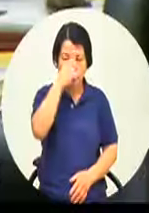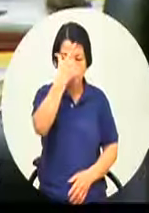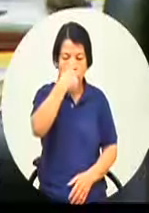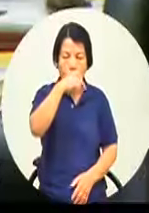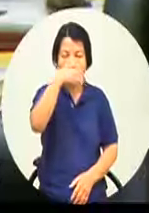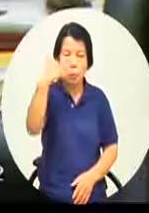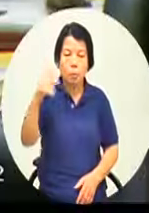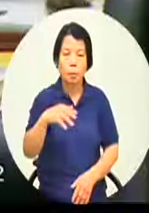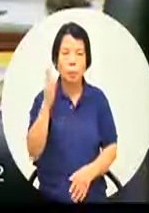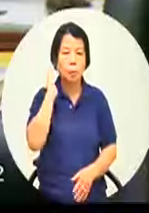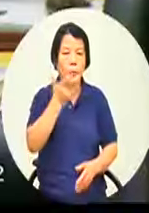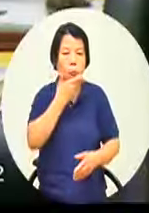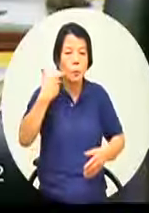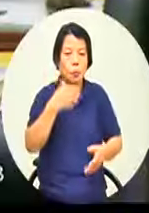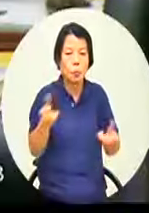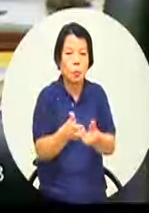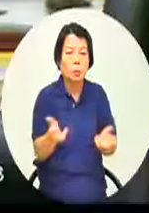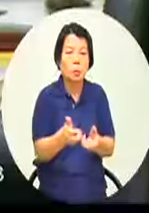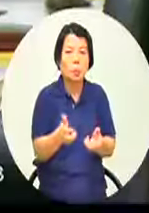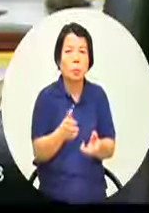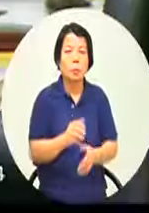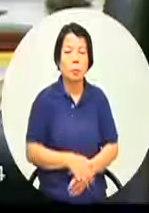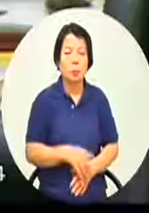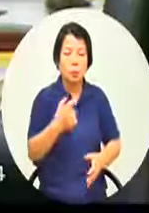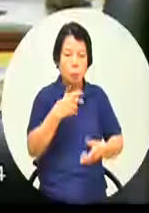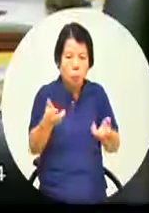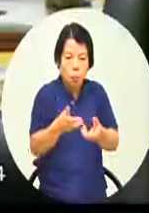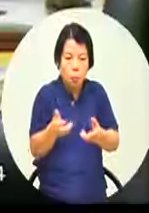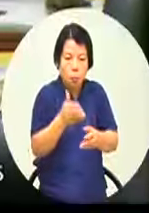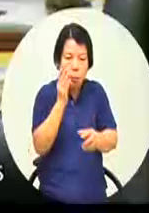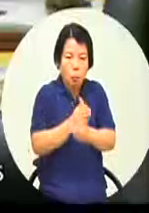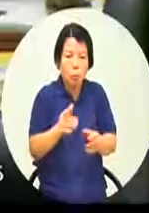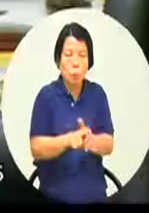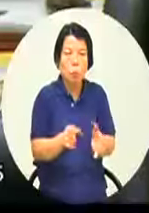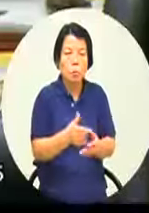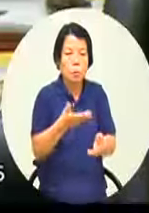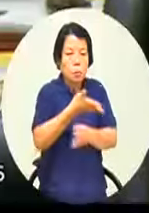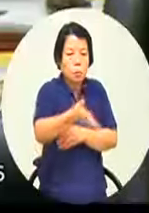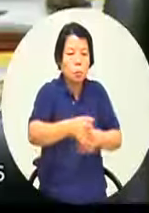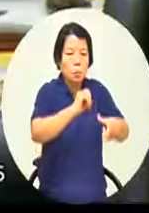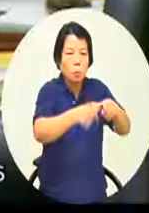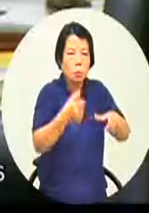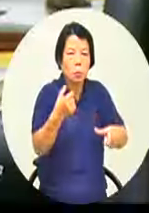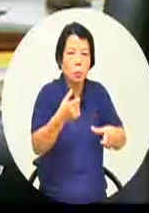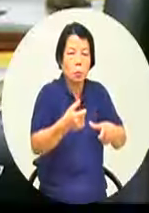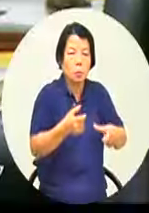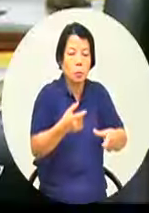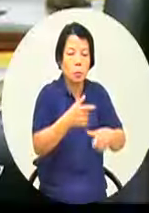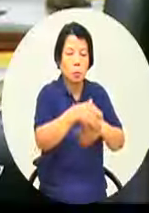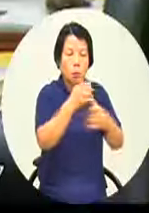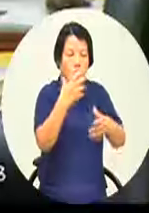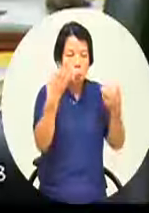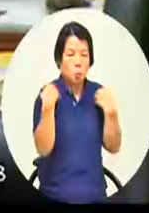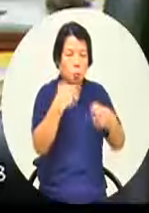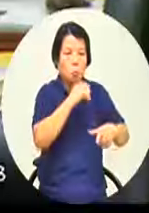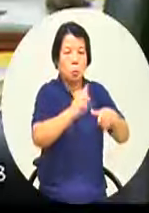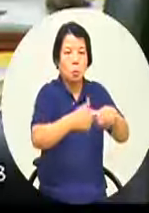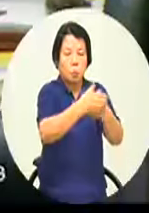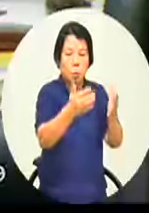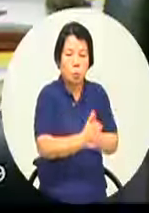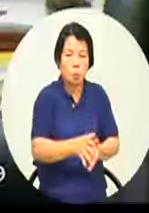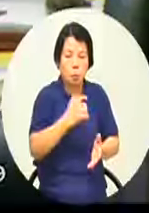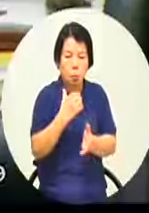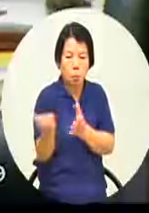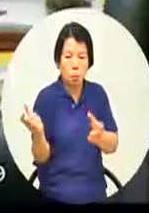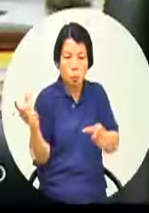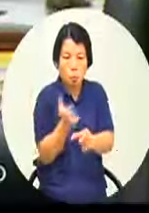工程，如果在施工中一定要要求这包商的台风天下雨天前夕一定要